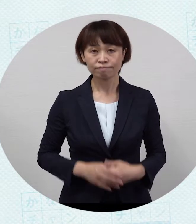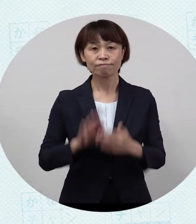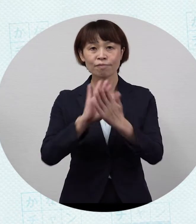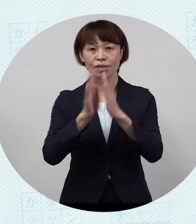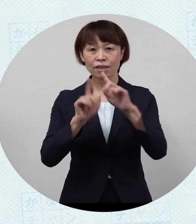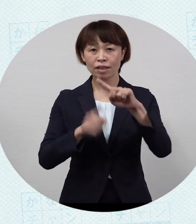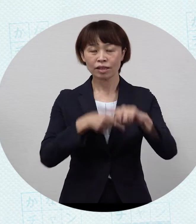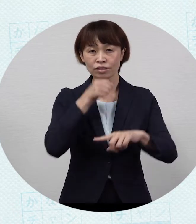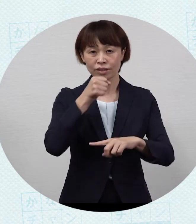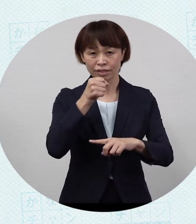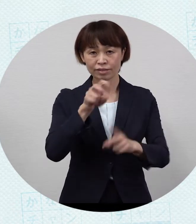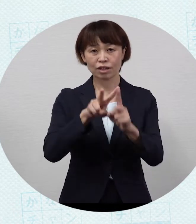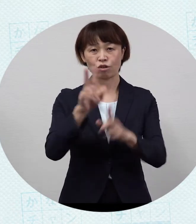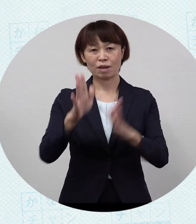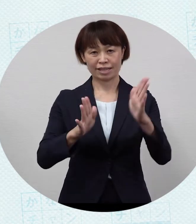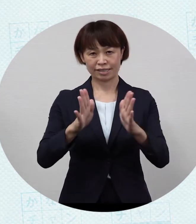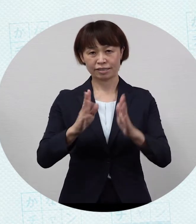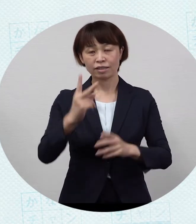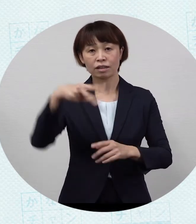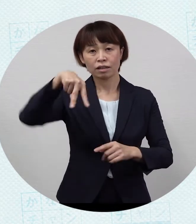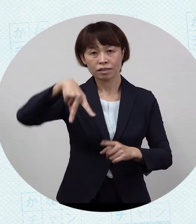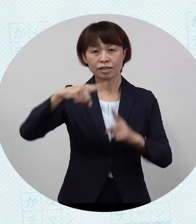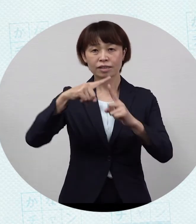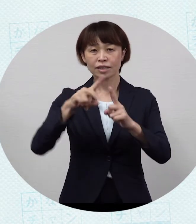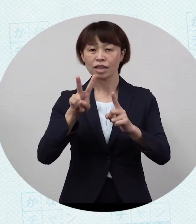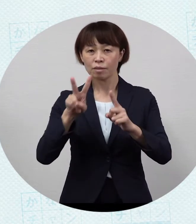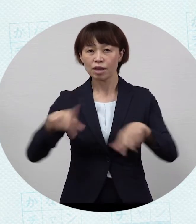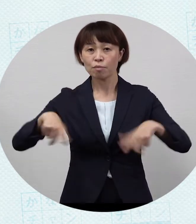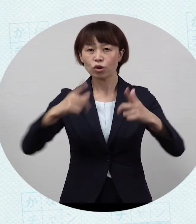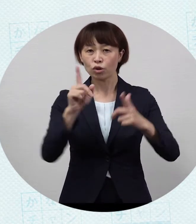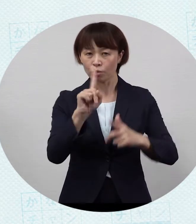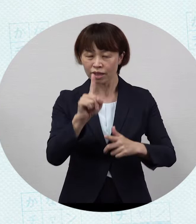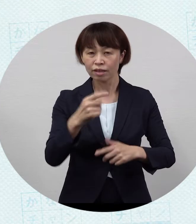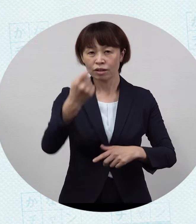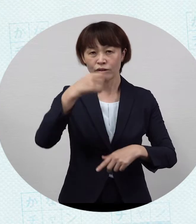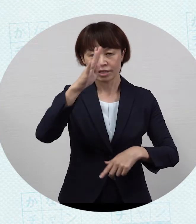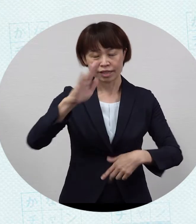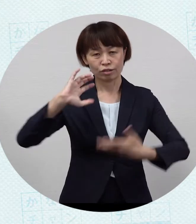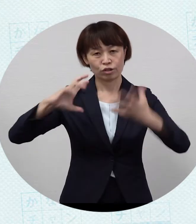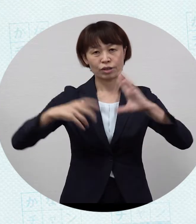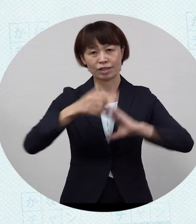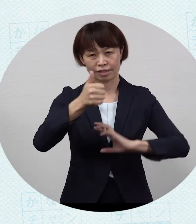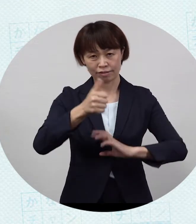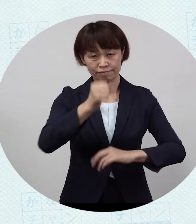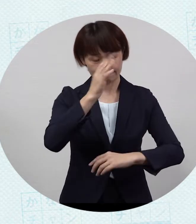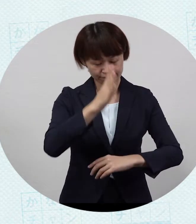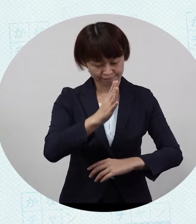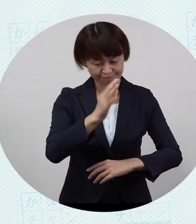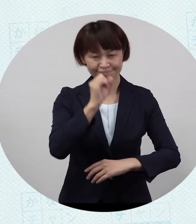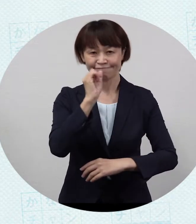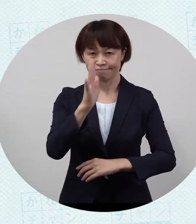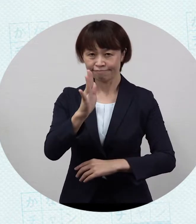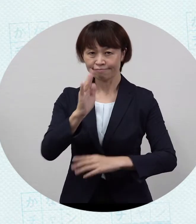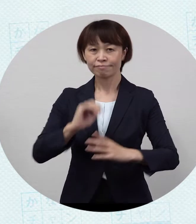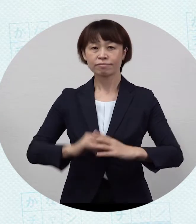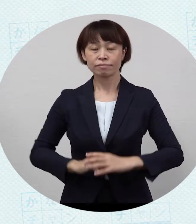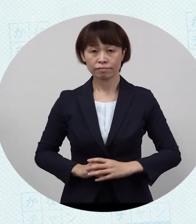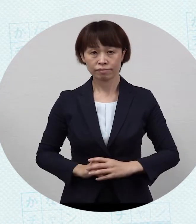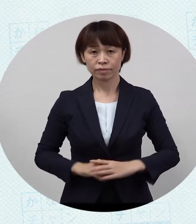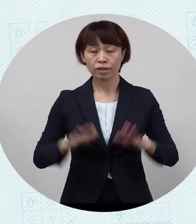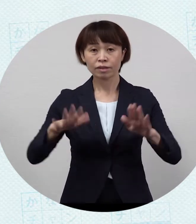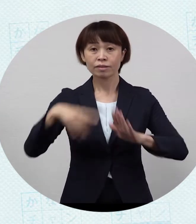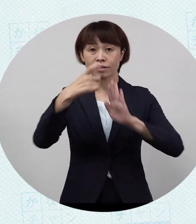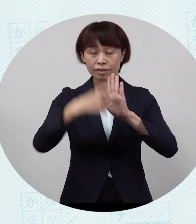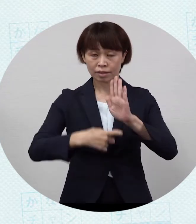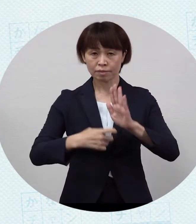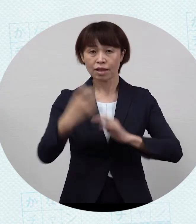県庁アナウンサーの小林かなです。かなちゃん TV 木曜日は教えてくろいわさんです。知事よろしくお願いします。 よろしくお願いします。 今回